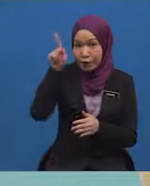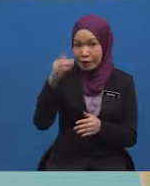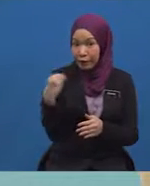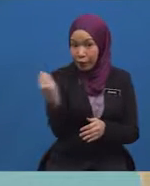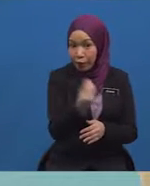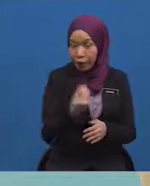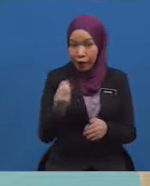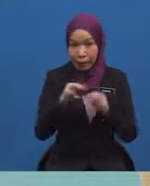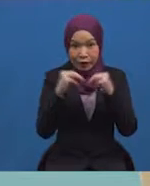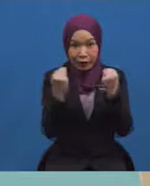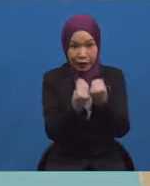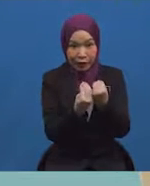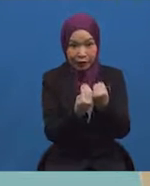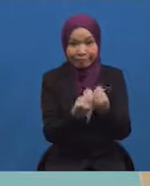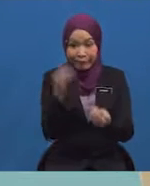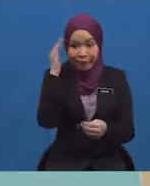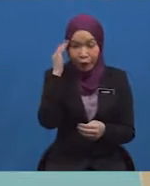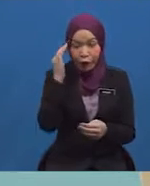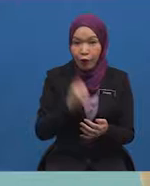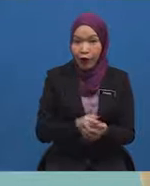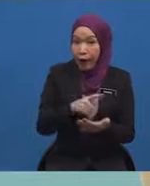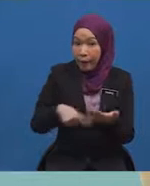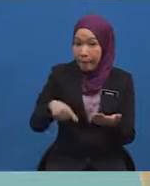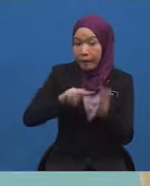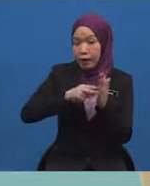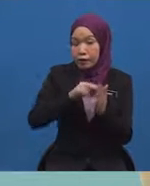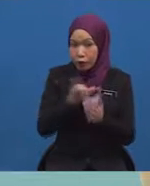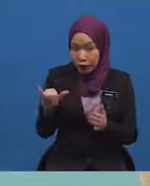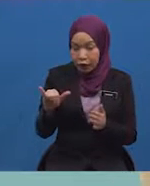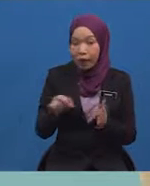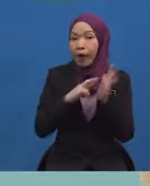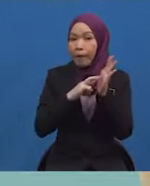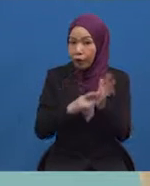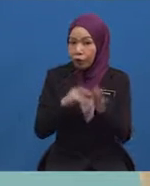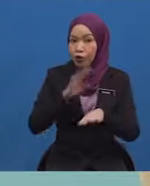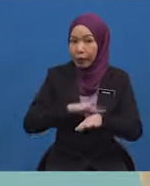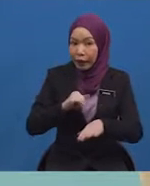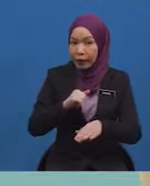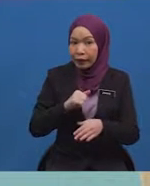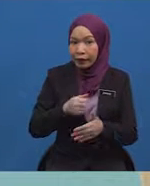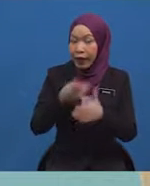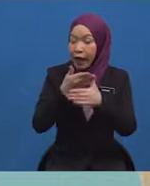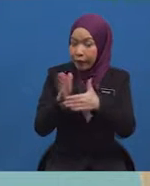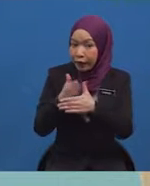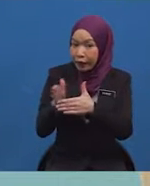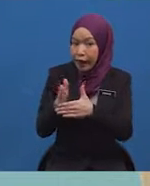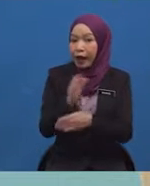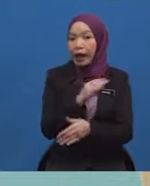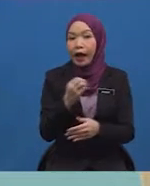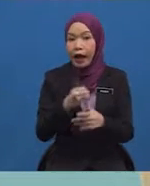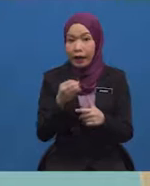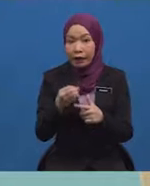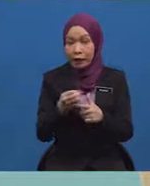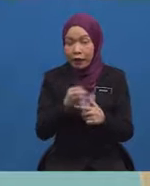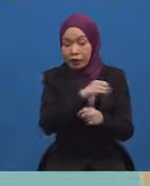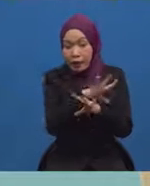Tidak? Okey. Taburan penduduk merujuk kepada agihan atau sebaran penduduk di